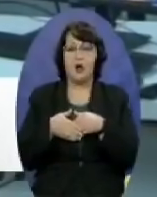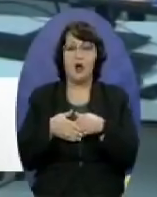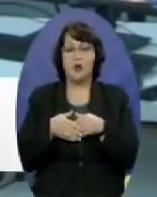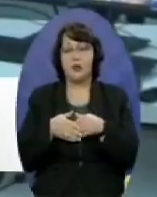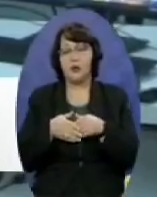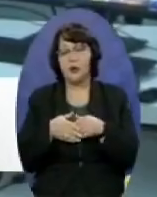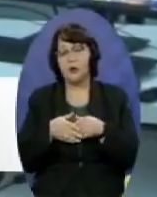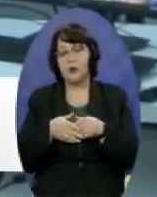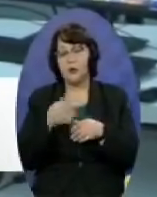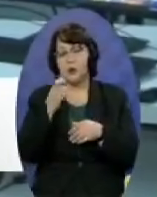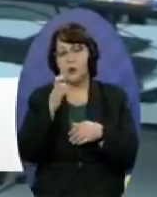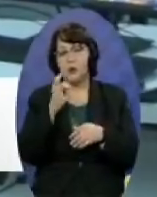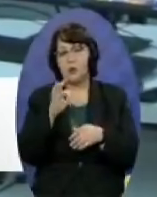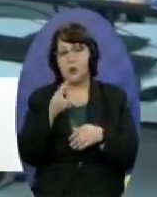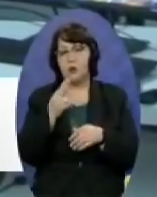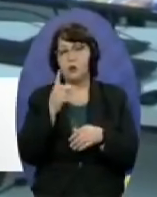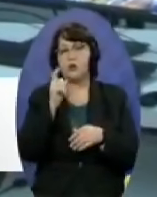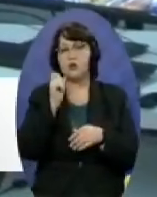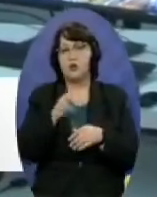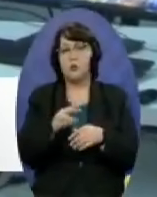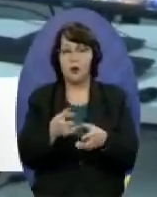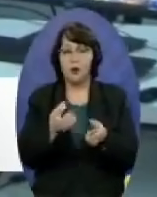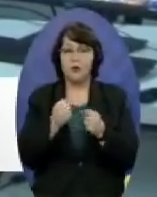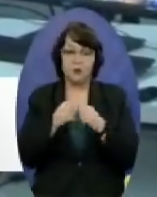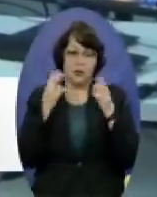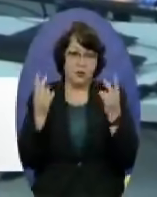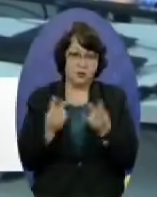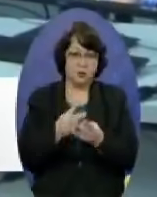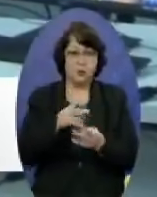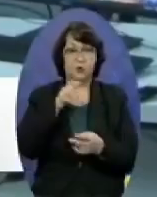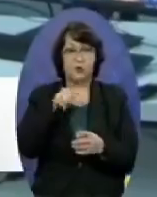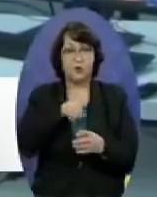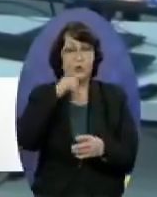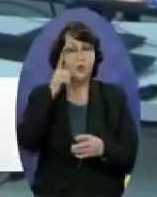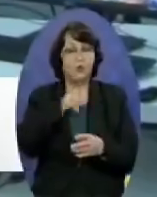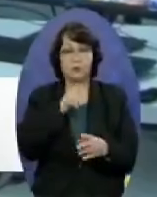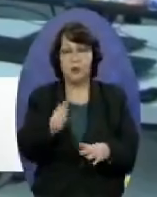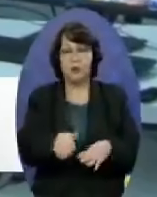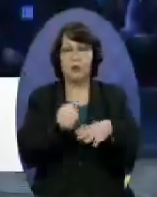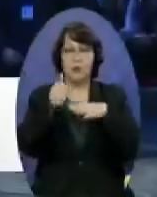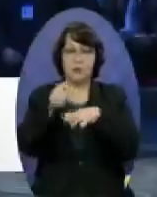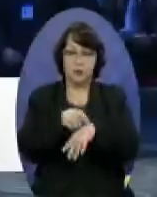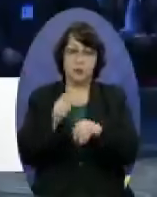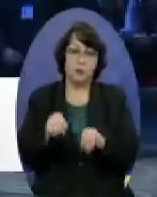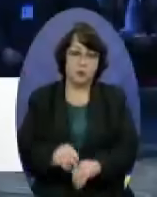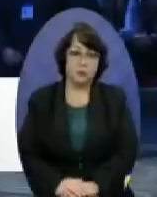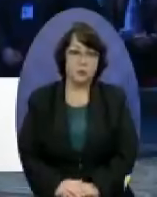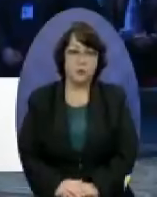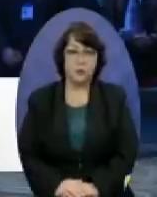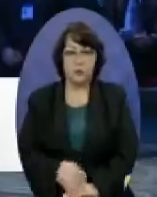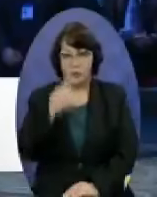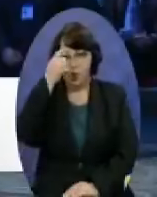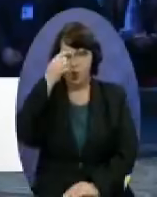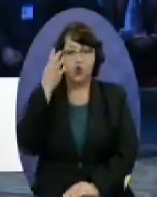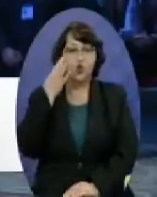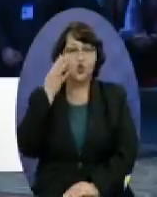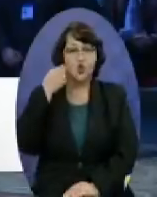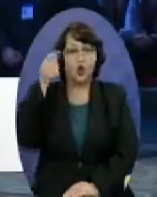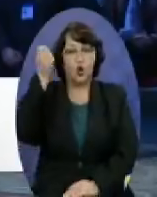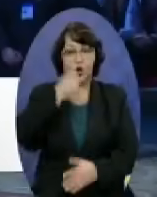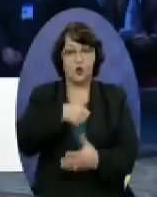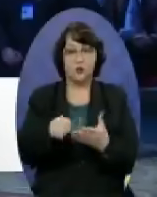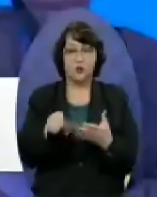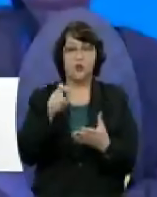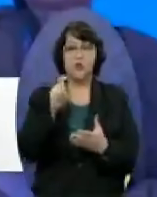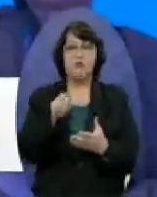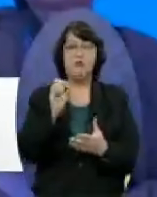альч салбарт одоо залуу хүмүүс ажиллах болж залуу хүмүүс манлайлах болсон ийм цаг ирсэн байна. Монголын зохиолчдын эвлэлээс жил бүр уламжлал